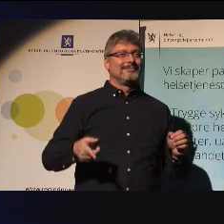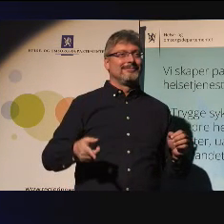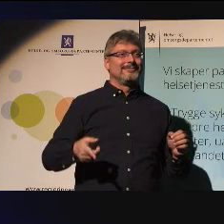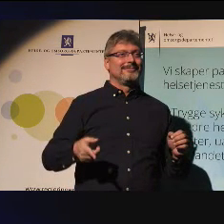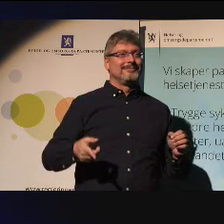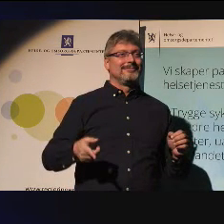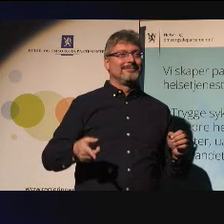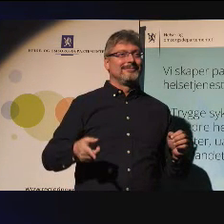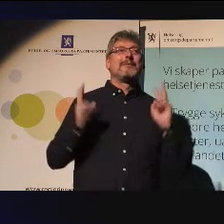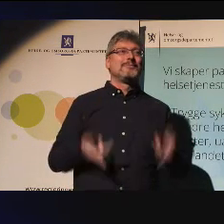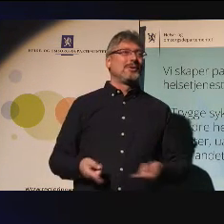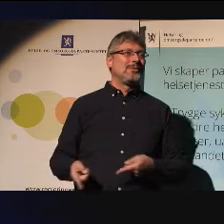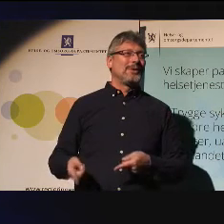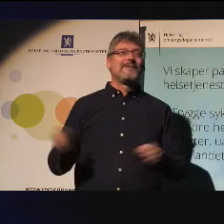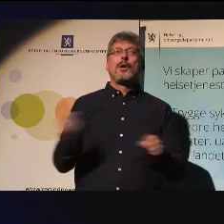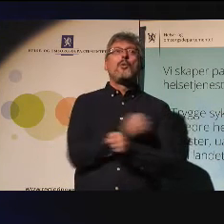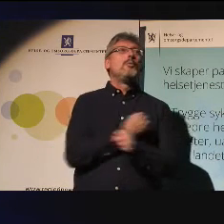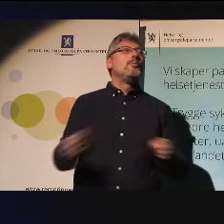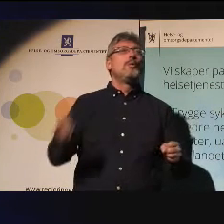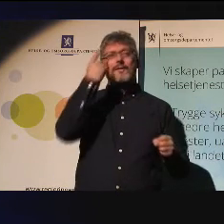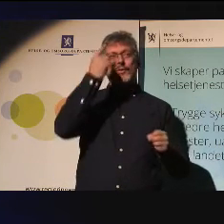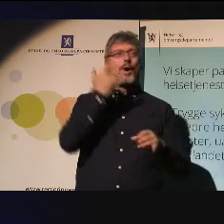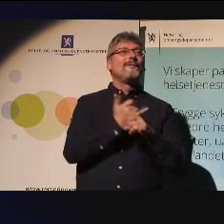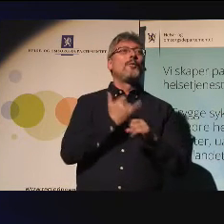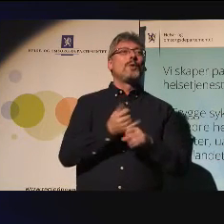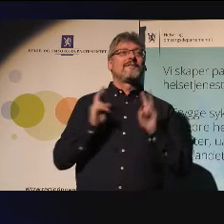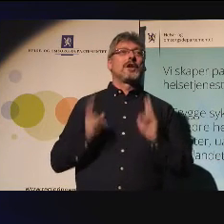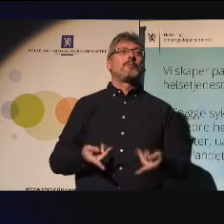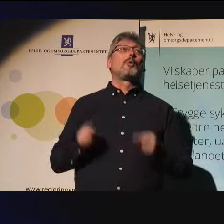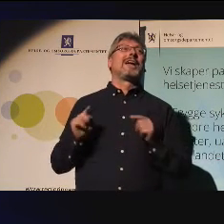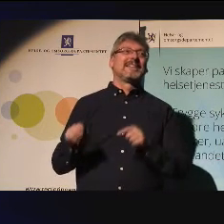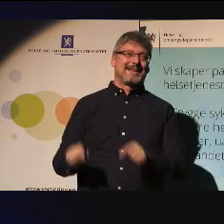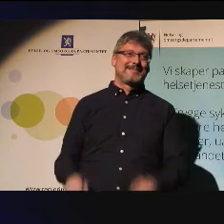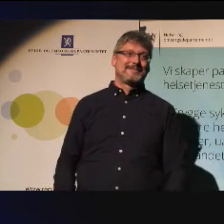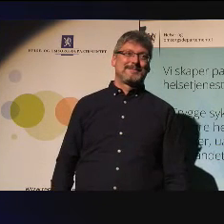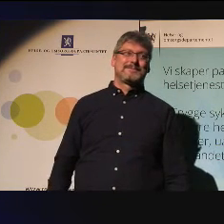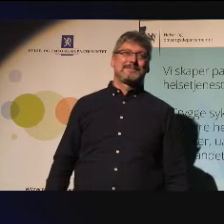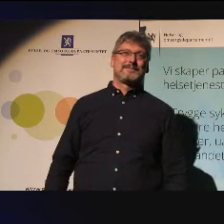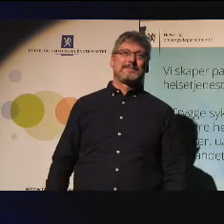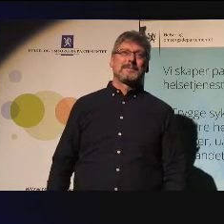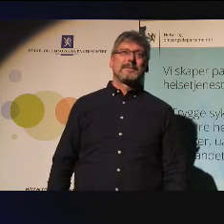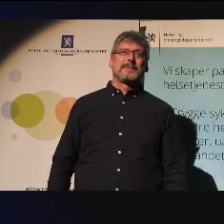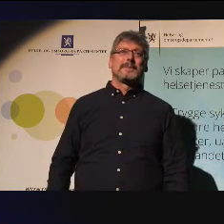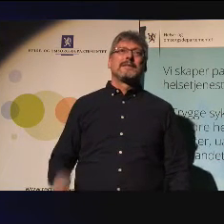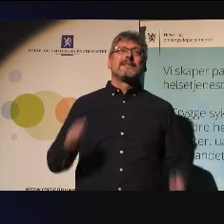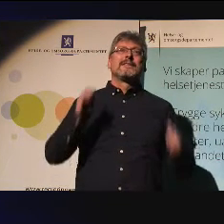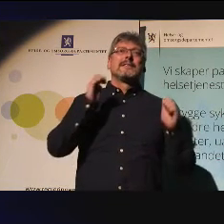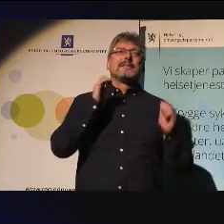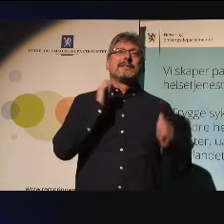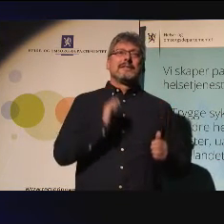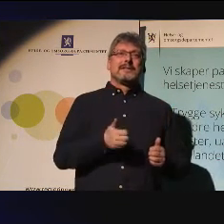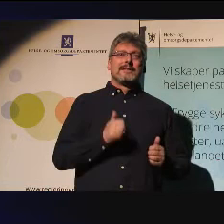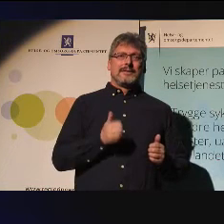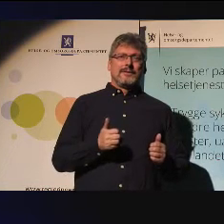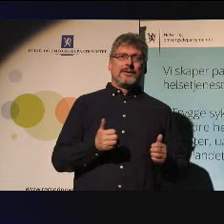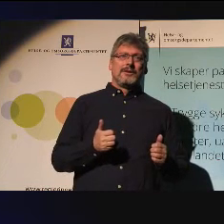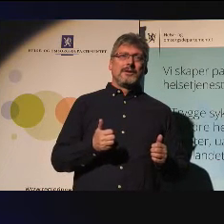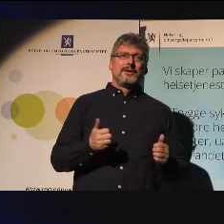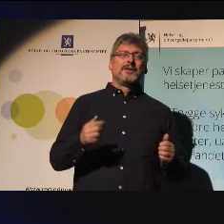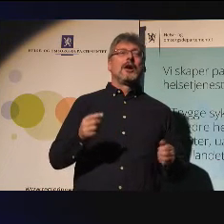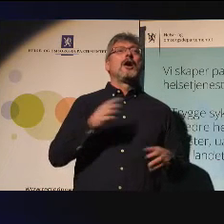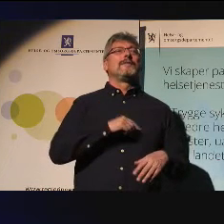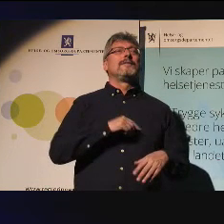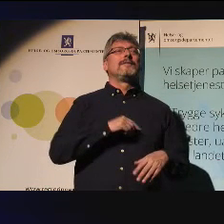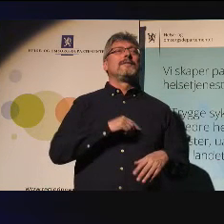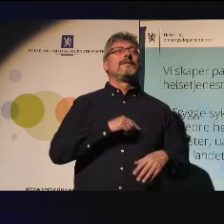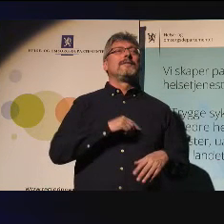ingen bruker, for det er helt umulig å forstå hvordan man egentlig skal bruke det. Derfor har vi rett og slett fornyet verktøykassen